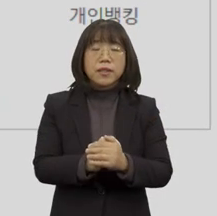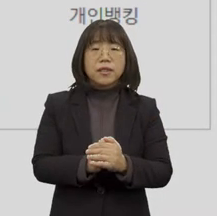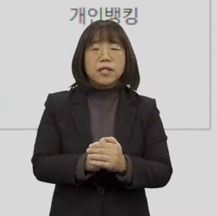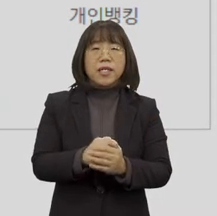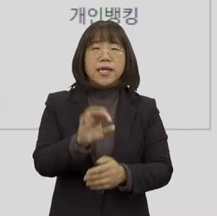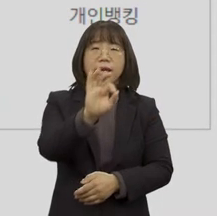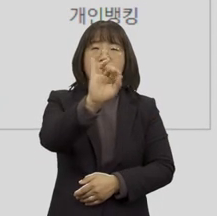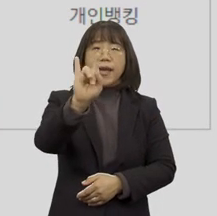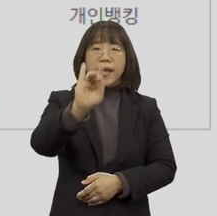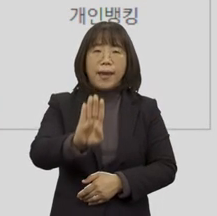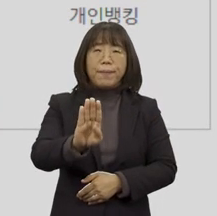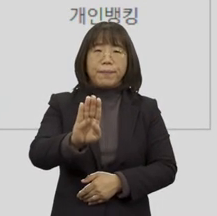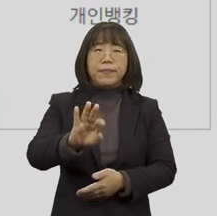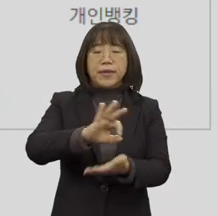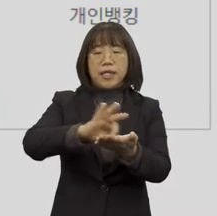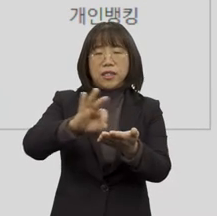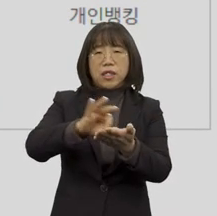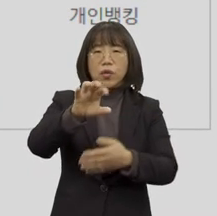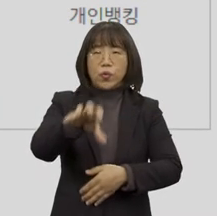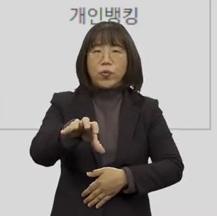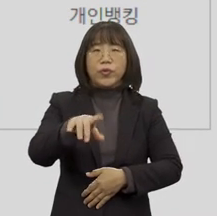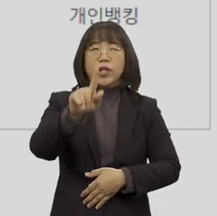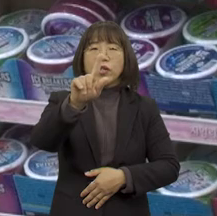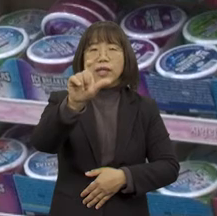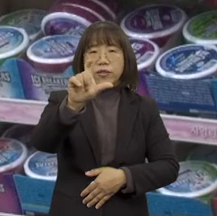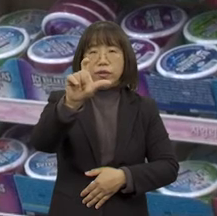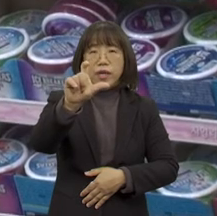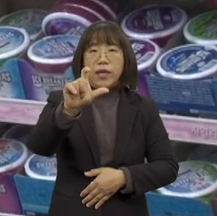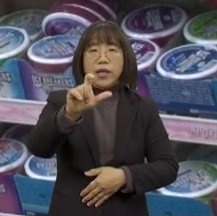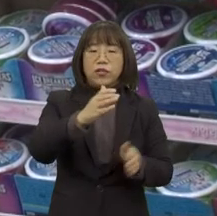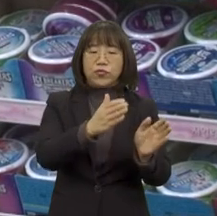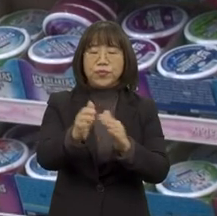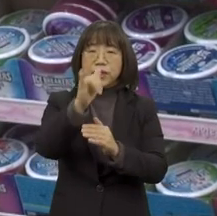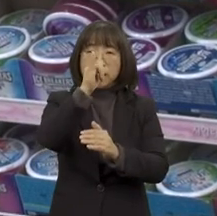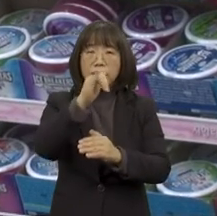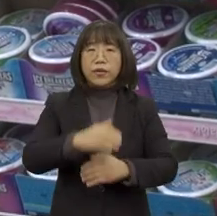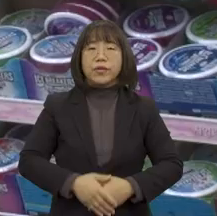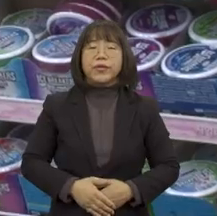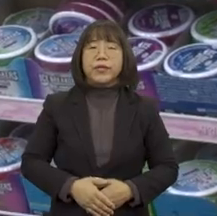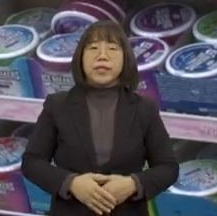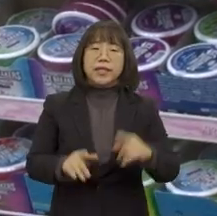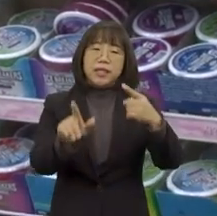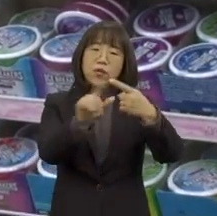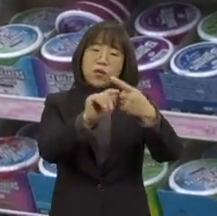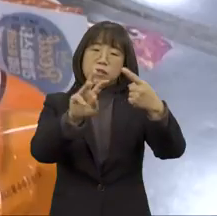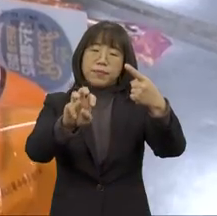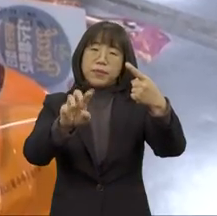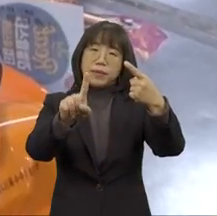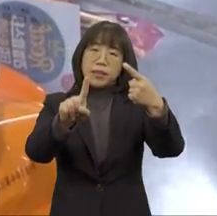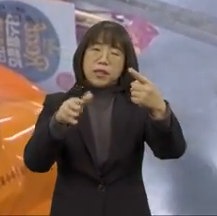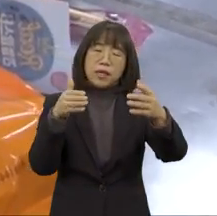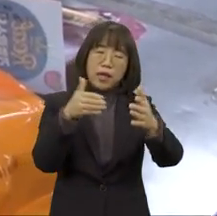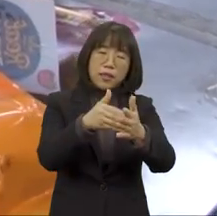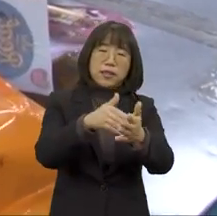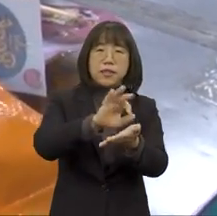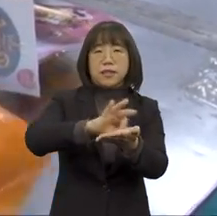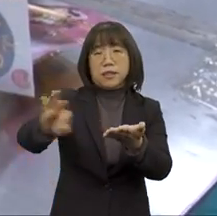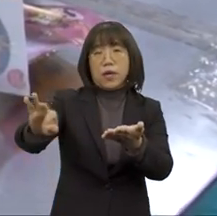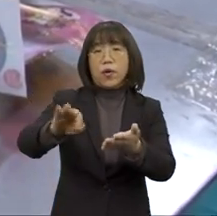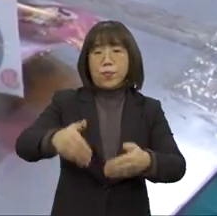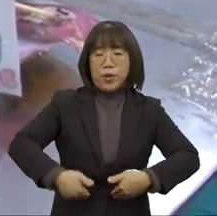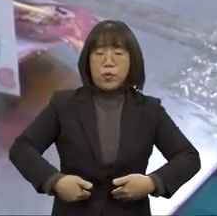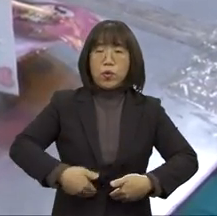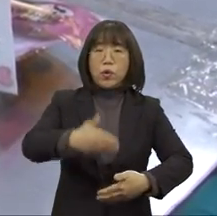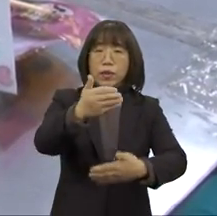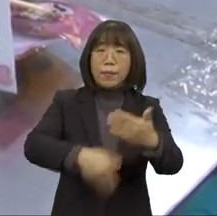꾸미는 15개 결제 앱 에서 구매할 수 있습니다 청결제 상품권은 1월 31일까지 사용해야 하고